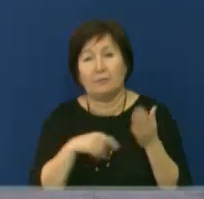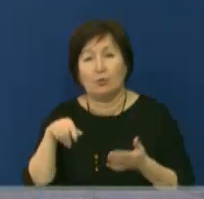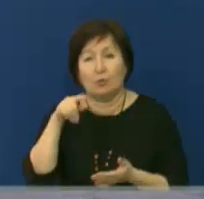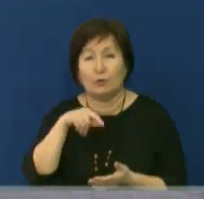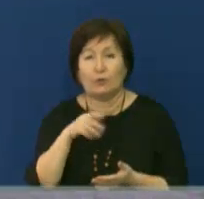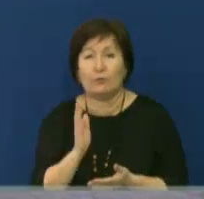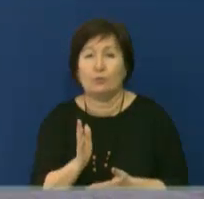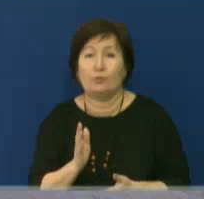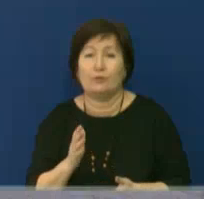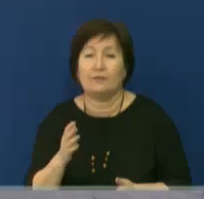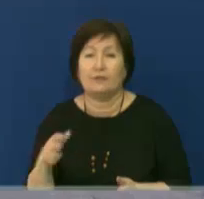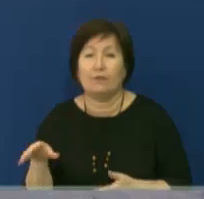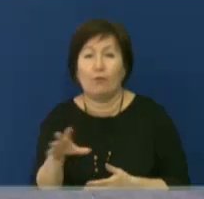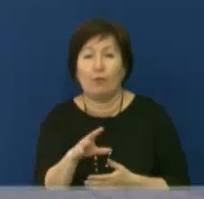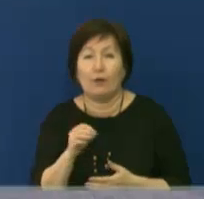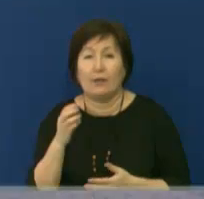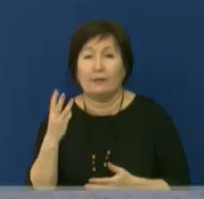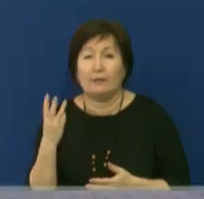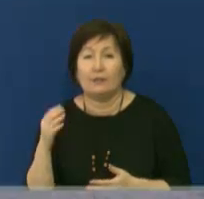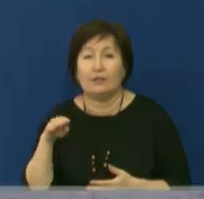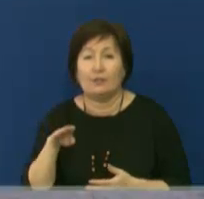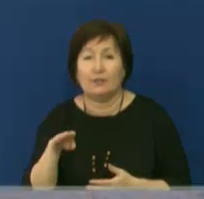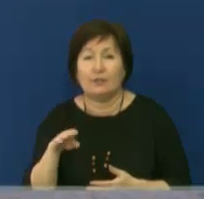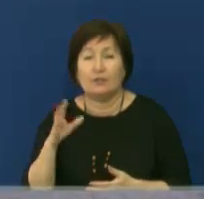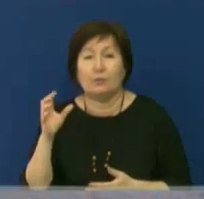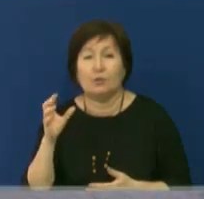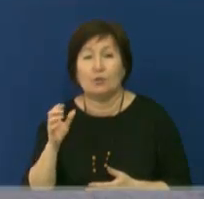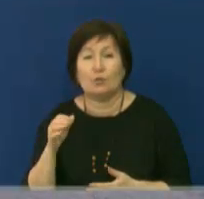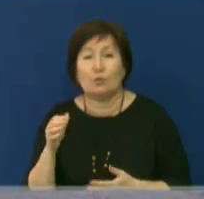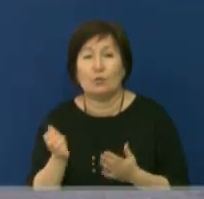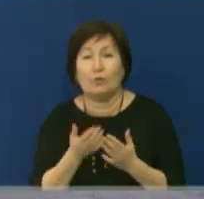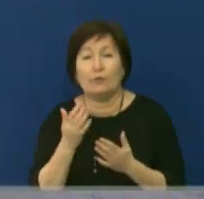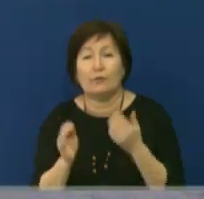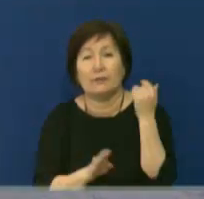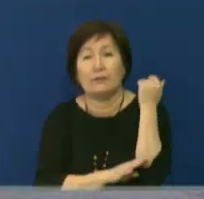апта көлемінде. Қазір бүгінгі күні егіп жатқанымыз